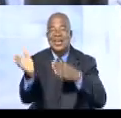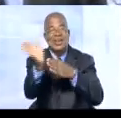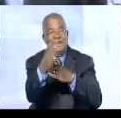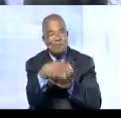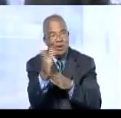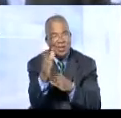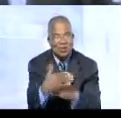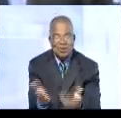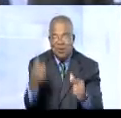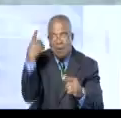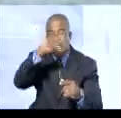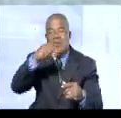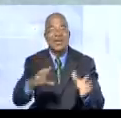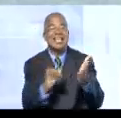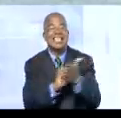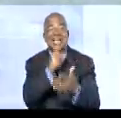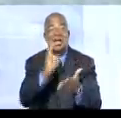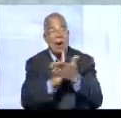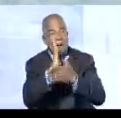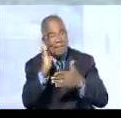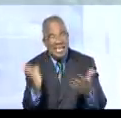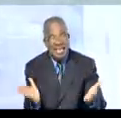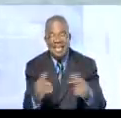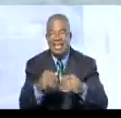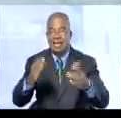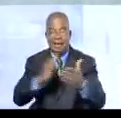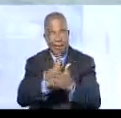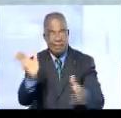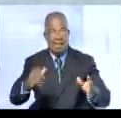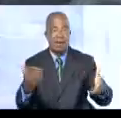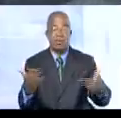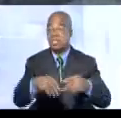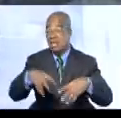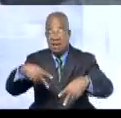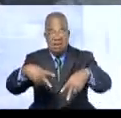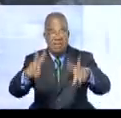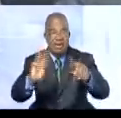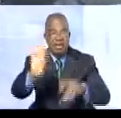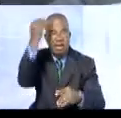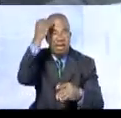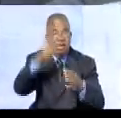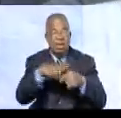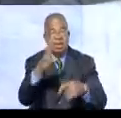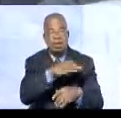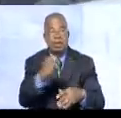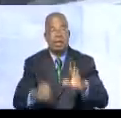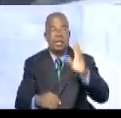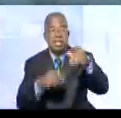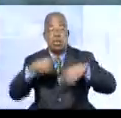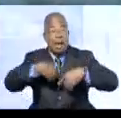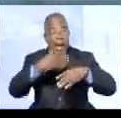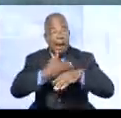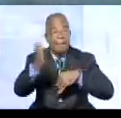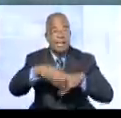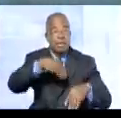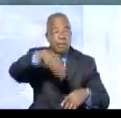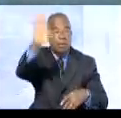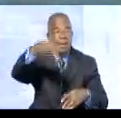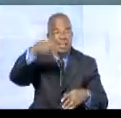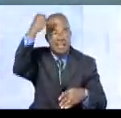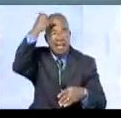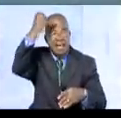sociaux pour les marins. Deuxième escale, des ministres ivoiriens et marocains, la station d'alevinage de Jacquesville. Capacité